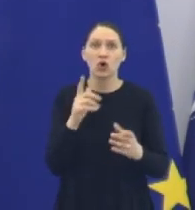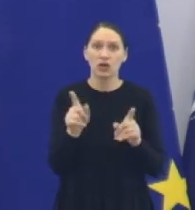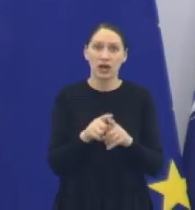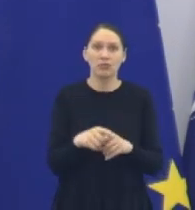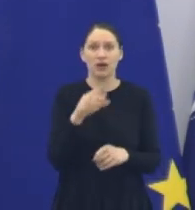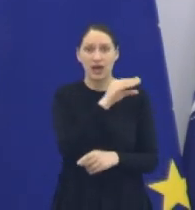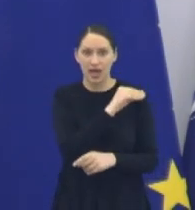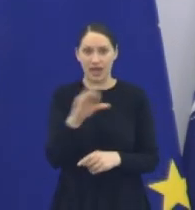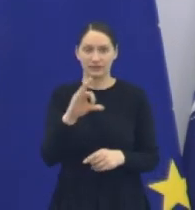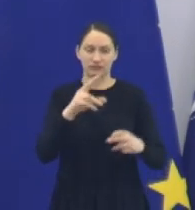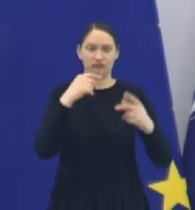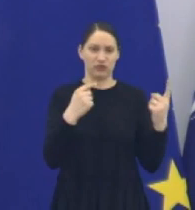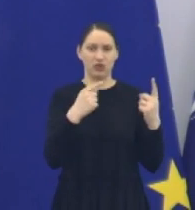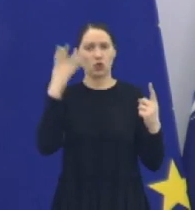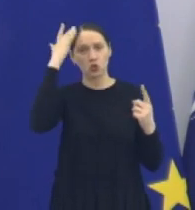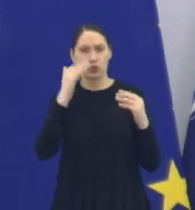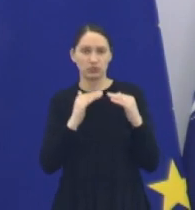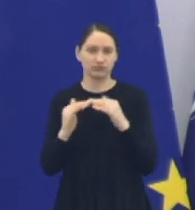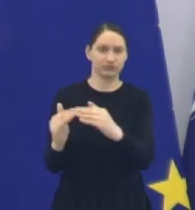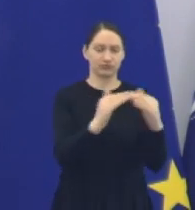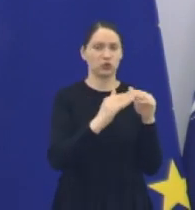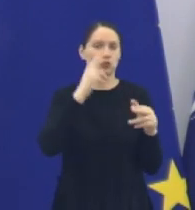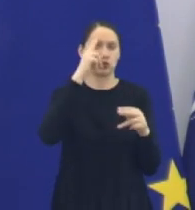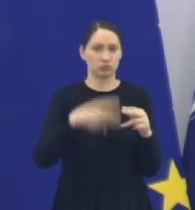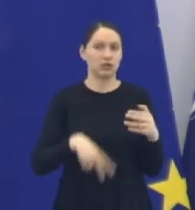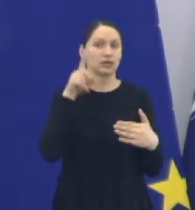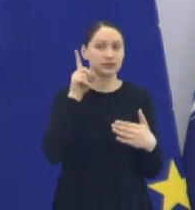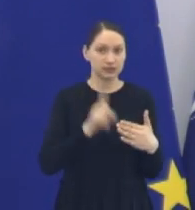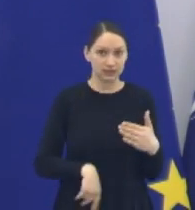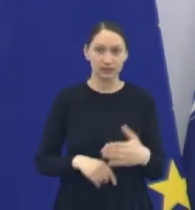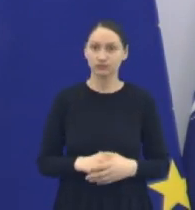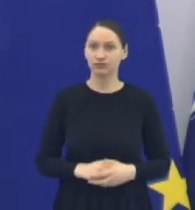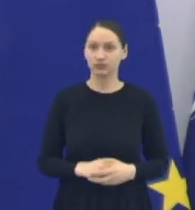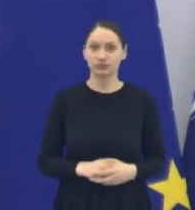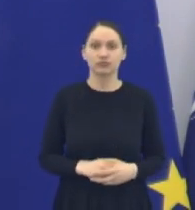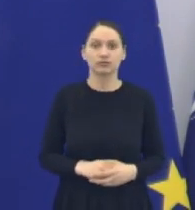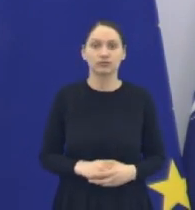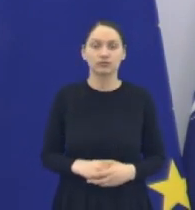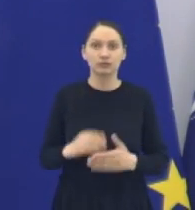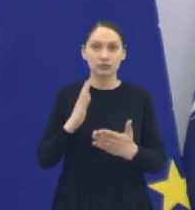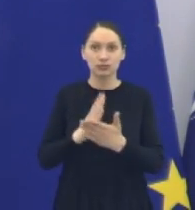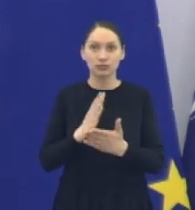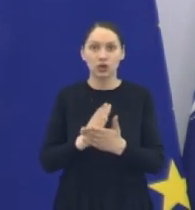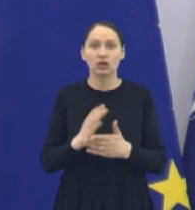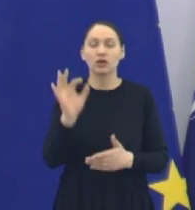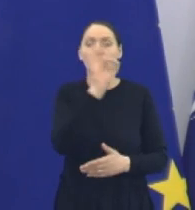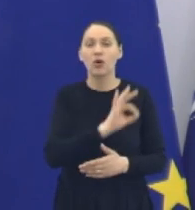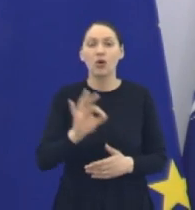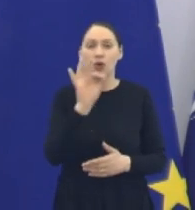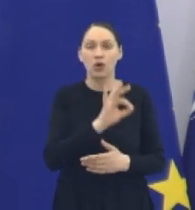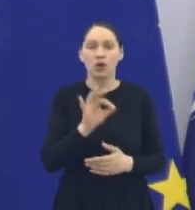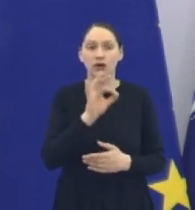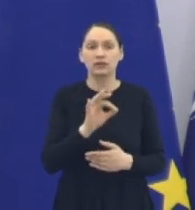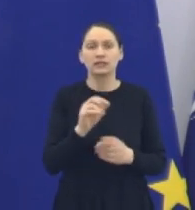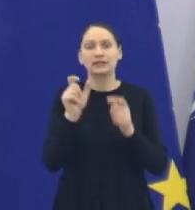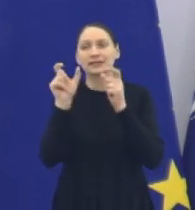šeima, pirmiausia Europos Sąjunga. Tai čia be kita ko labai svarbu, kad mes sankcijų prasme